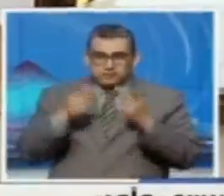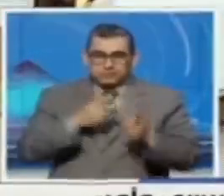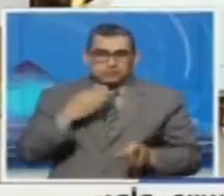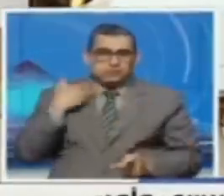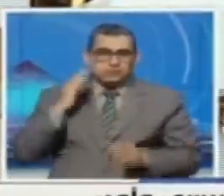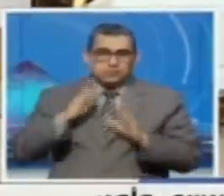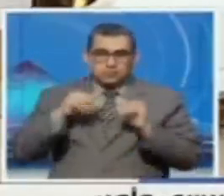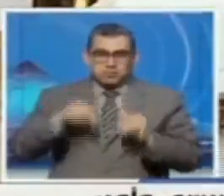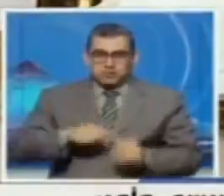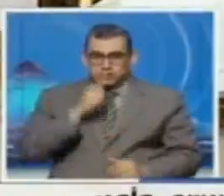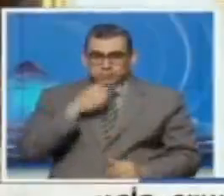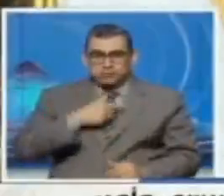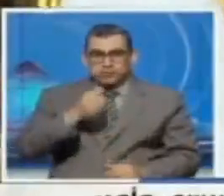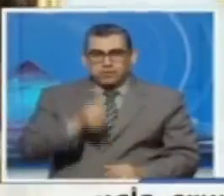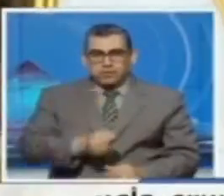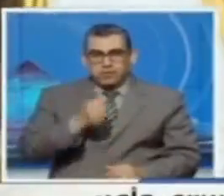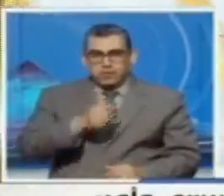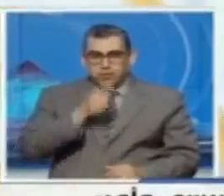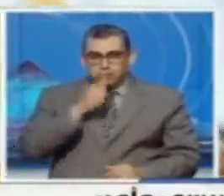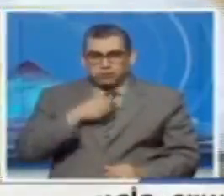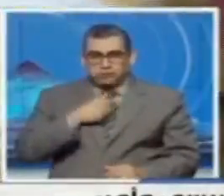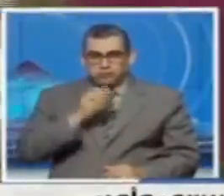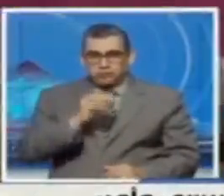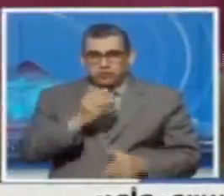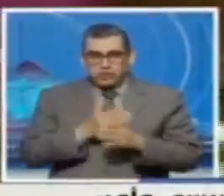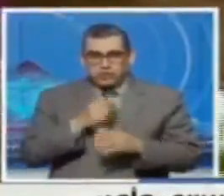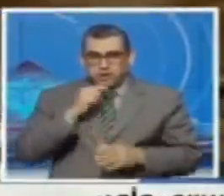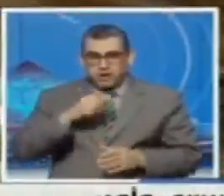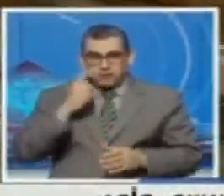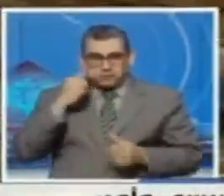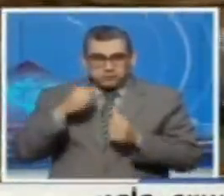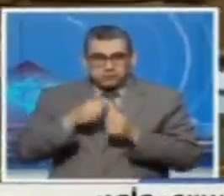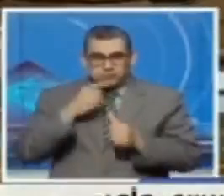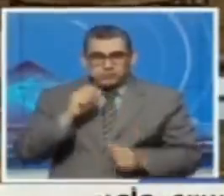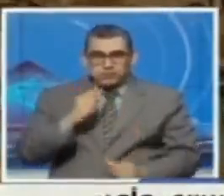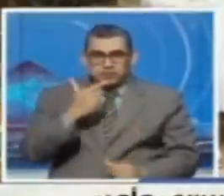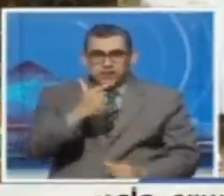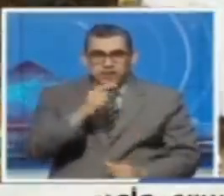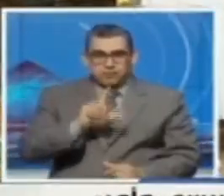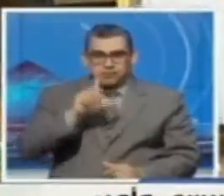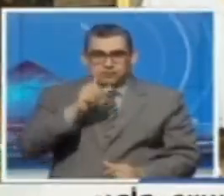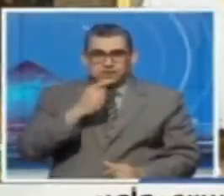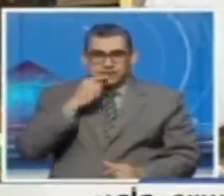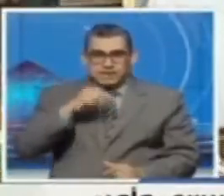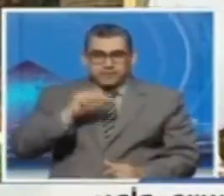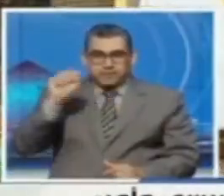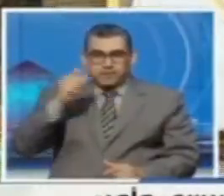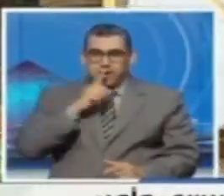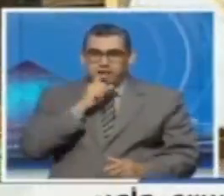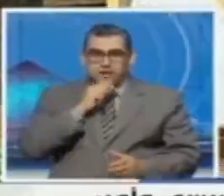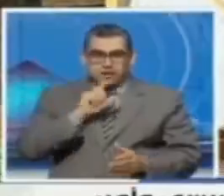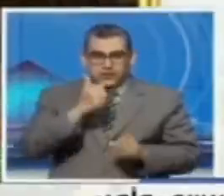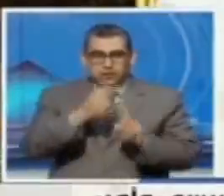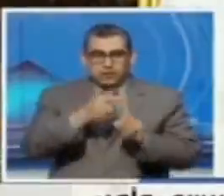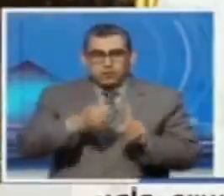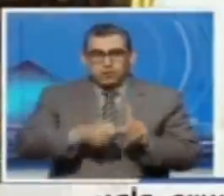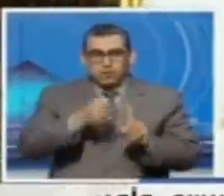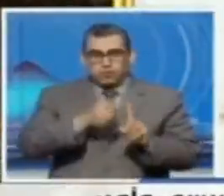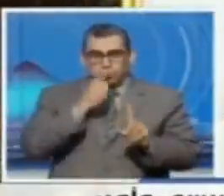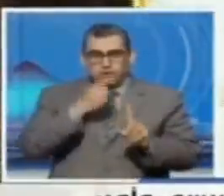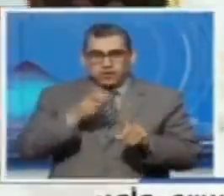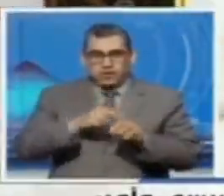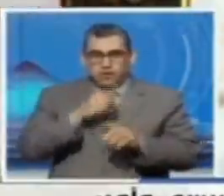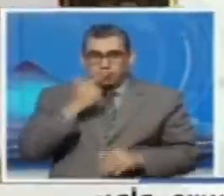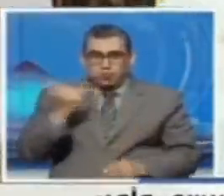مصر، مهنئا سيادته إياه بمناسبة ذكرى توليه مقاليد الحكم في دولة قطر، ومؤكدا